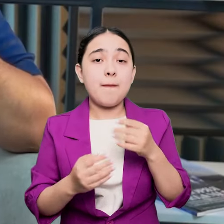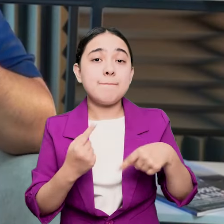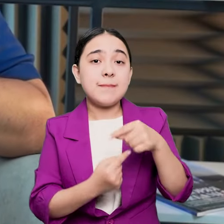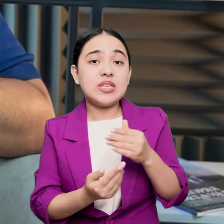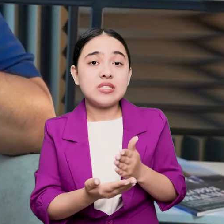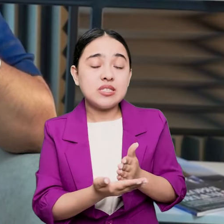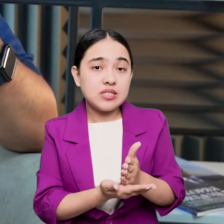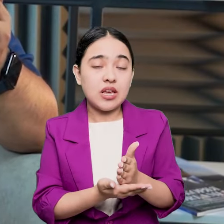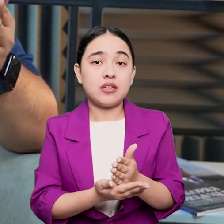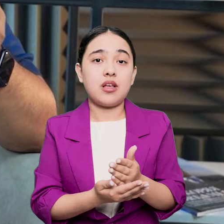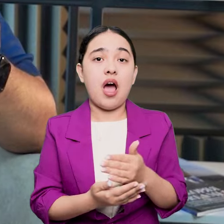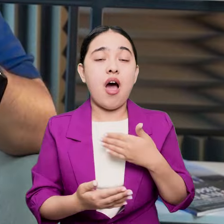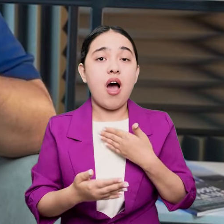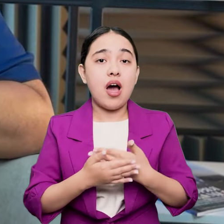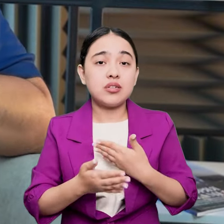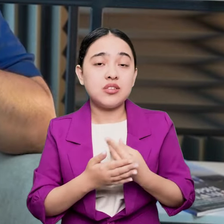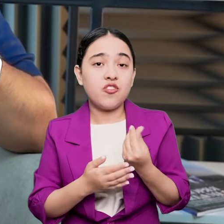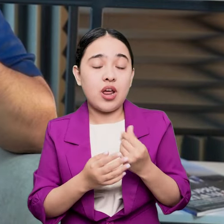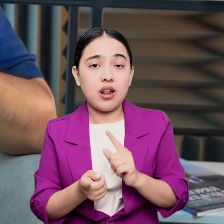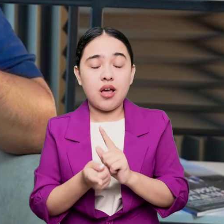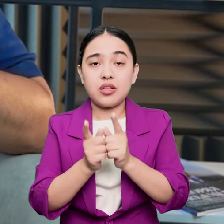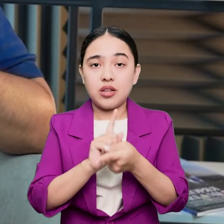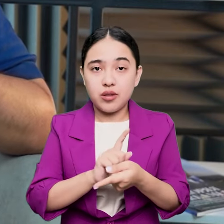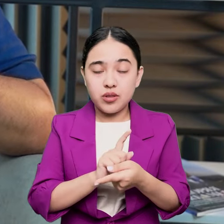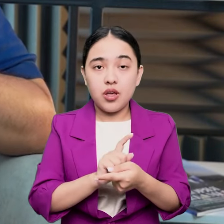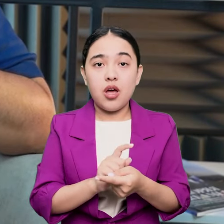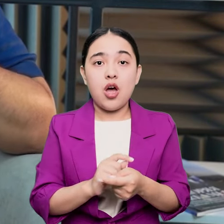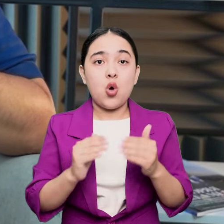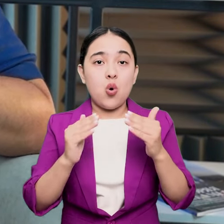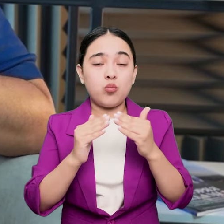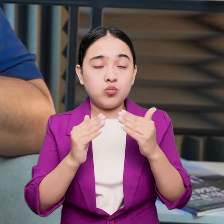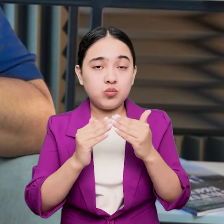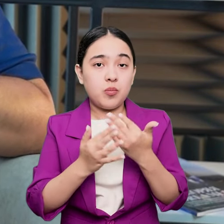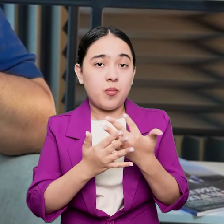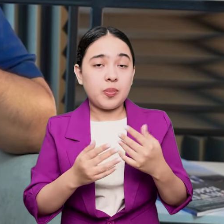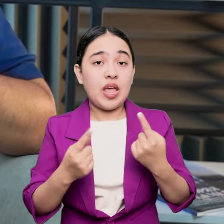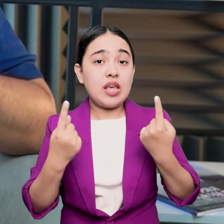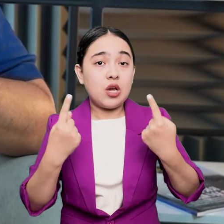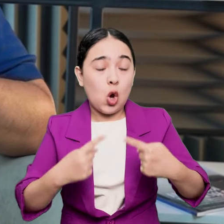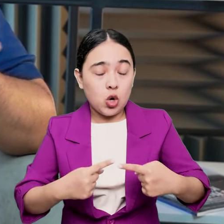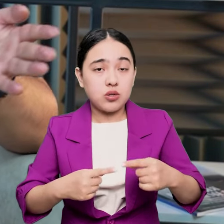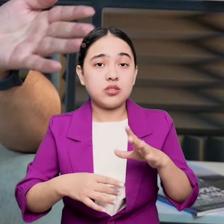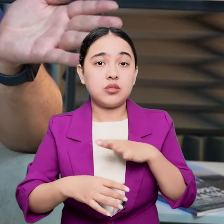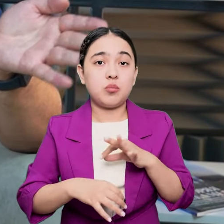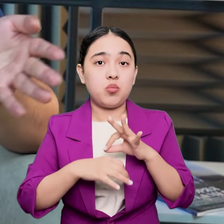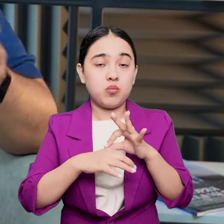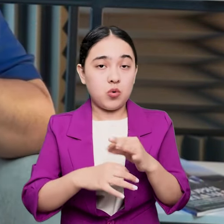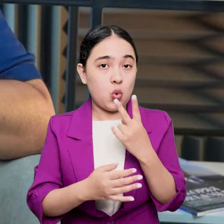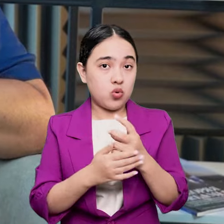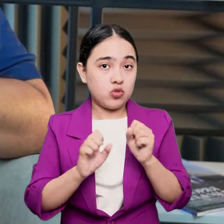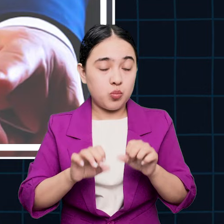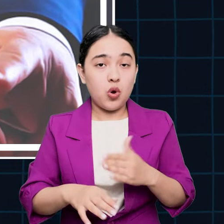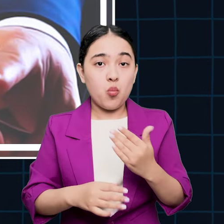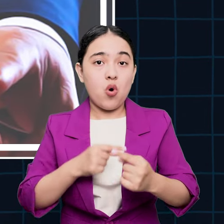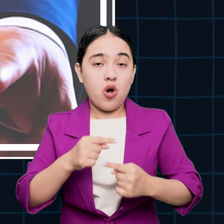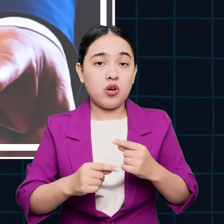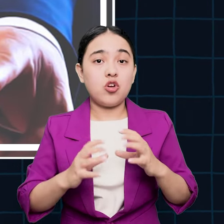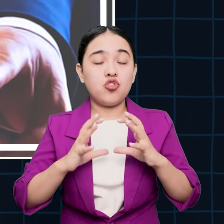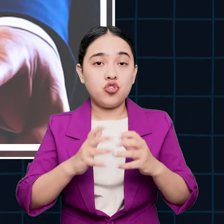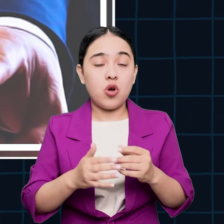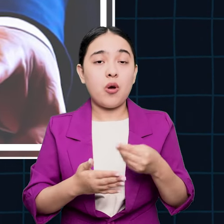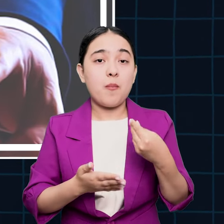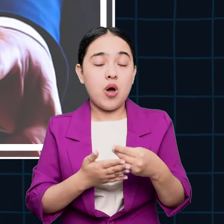sektorlaridan, aktivlardan biriga aylantirish ko'chmas mulk inqirozini keltirib chiqarganligini ko'rishimiz mumkin va bu orqali jahon